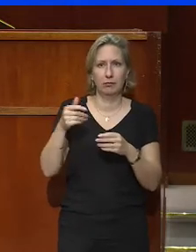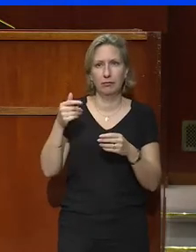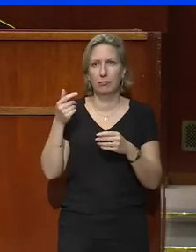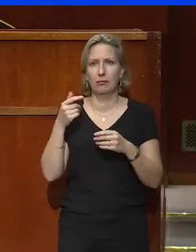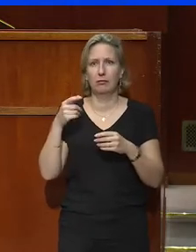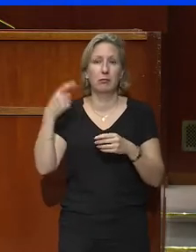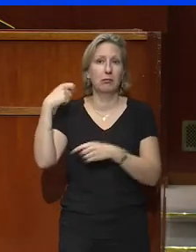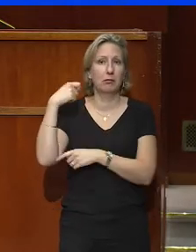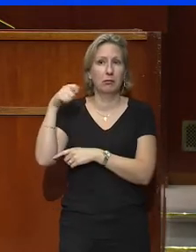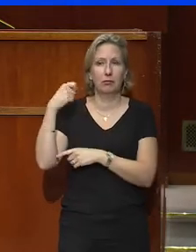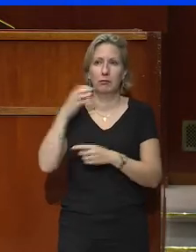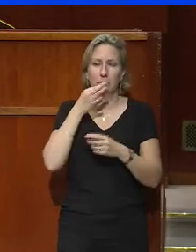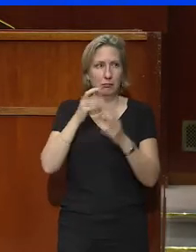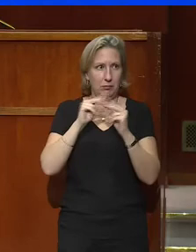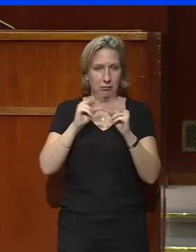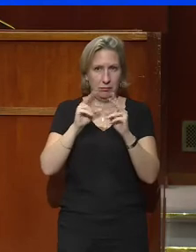il y a quelques minutes, du Palais d'Iéna,